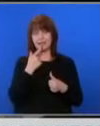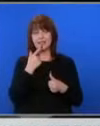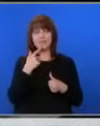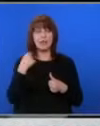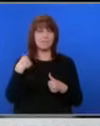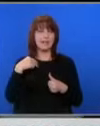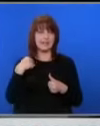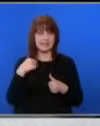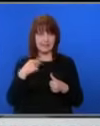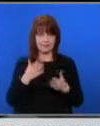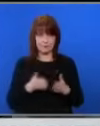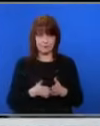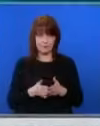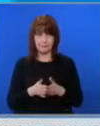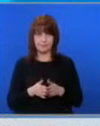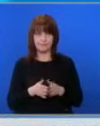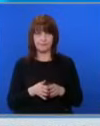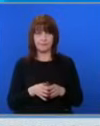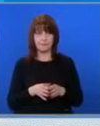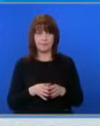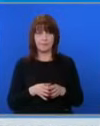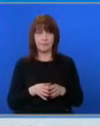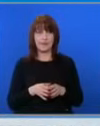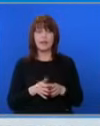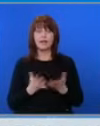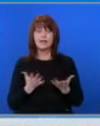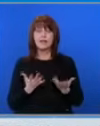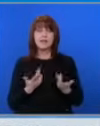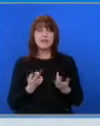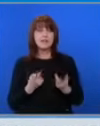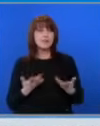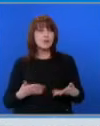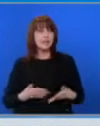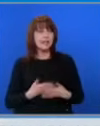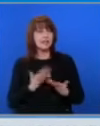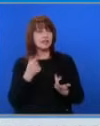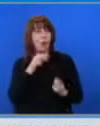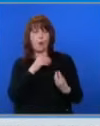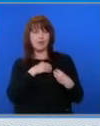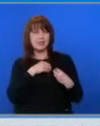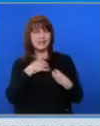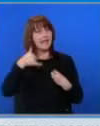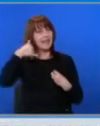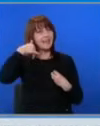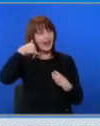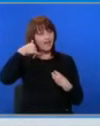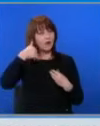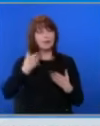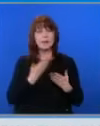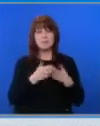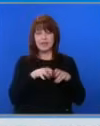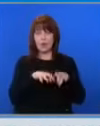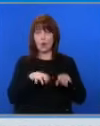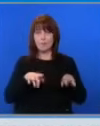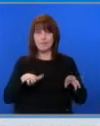за участие във въстание или бунт. И нещо, което повечето от нас са усетили с телефоните си или пред компютрите